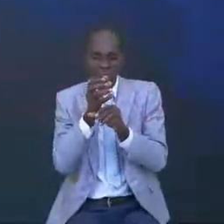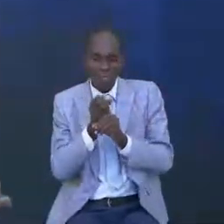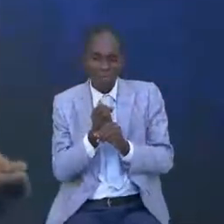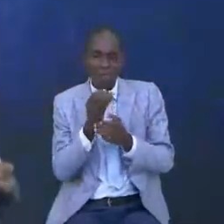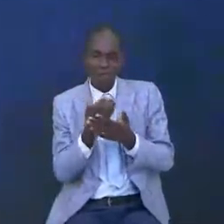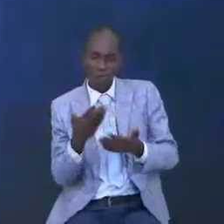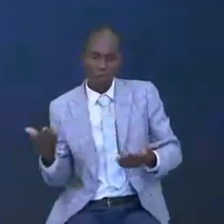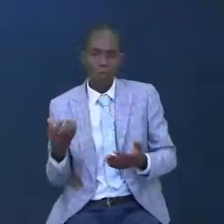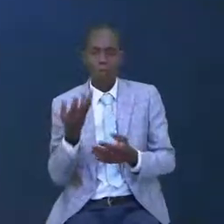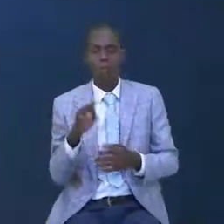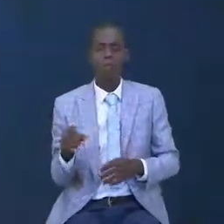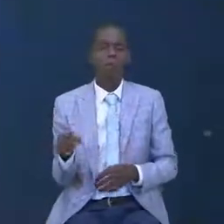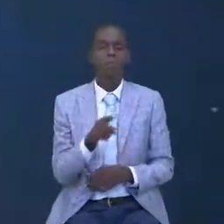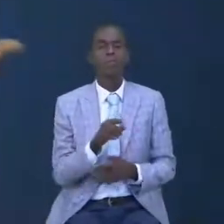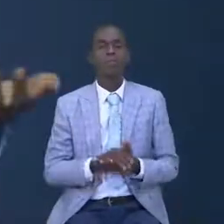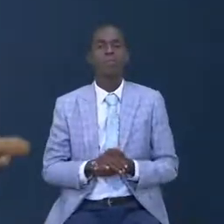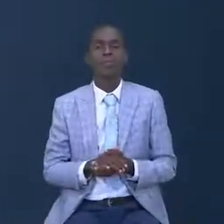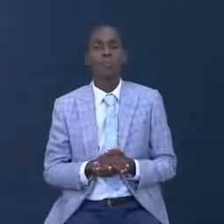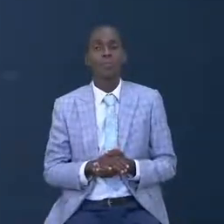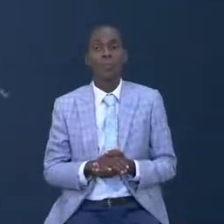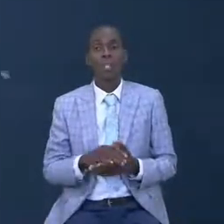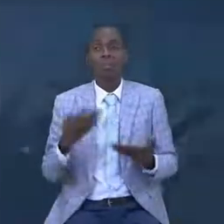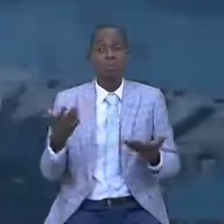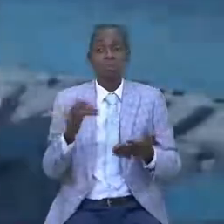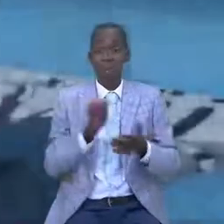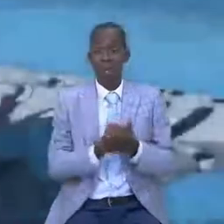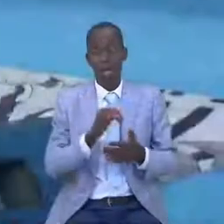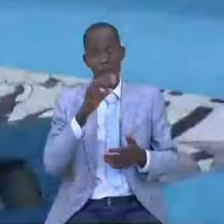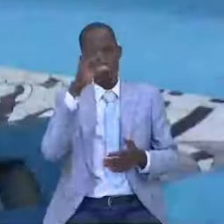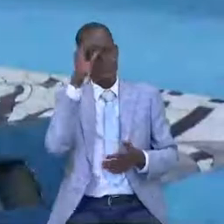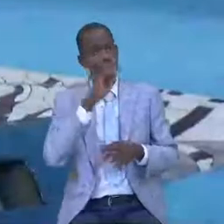s'attendant à recevoir de quelque chose.